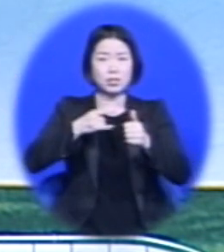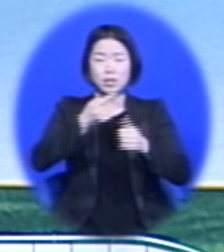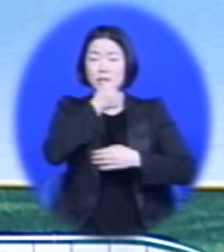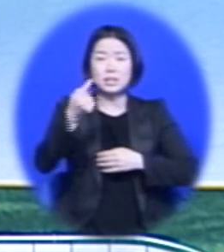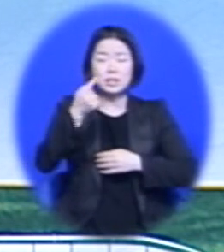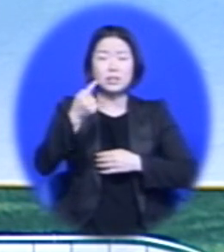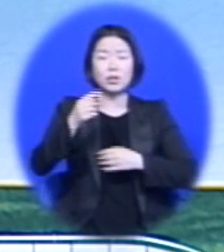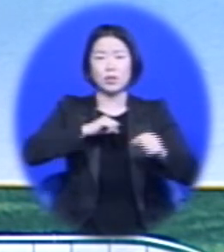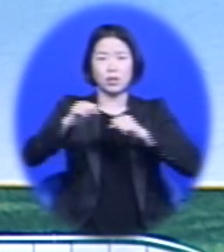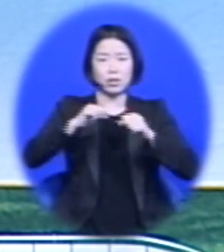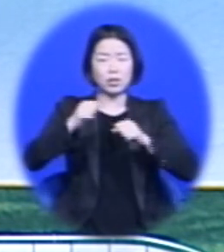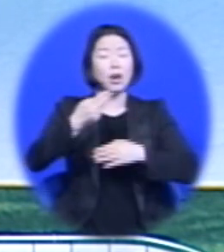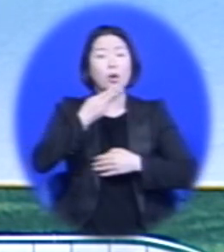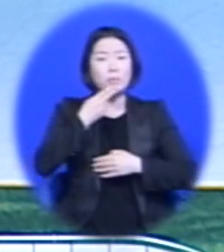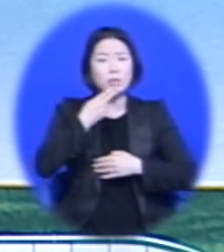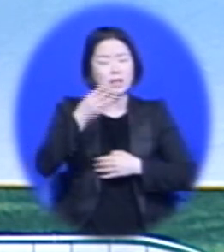이상한 믿음이 되어버린 겁니다.